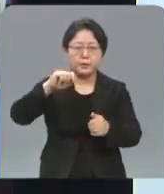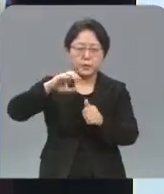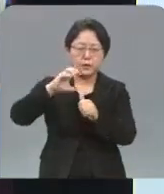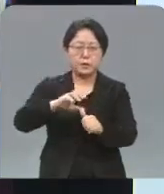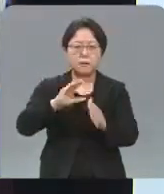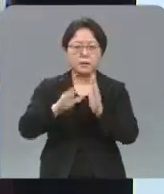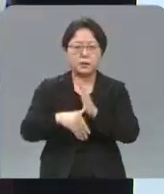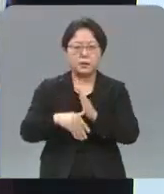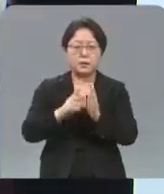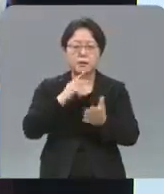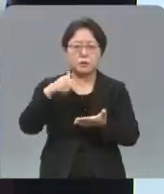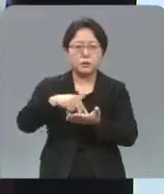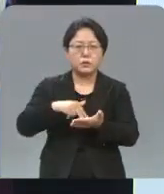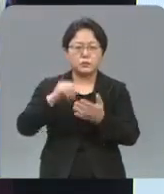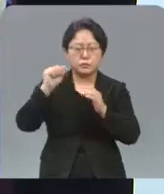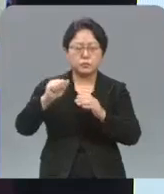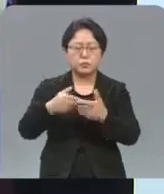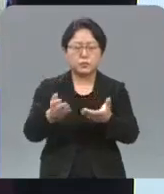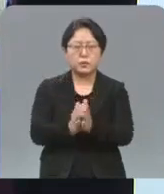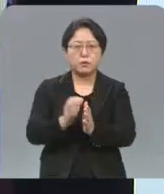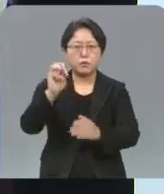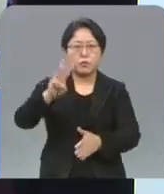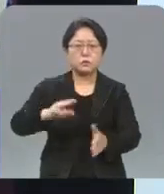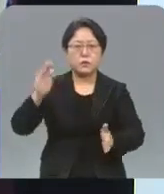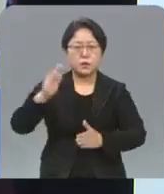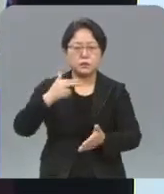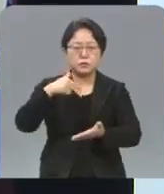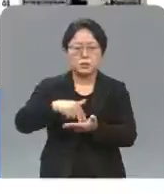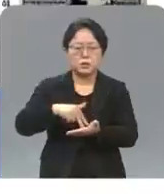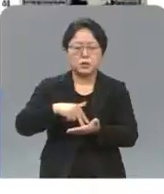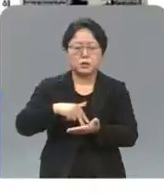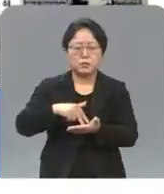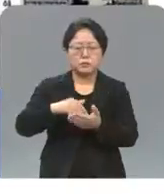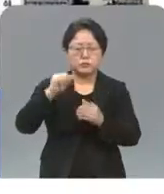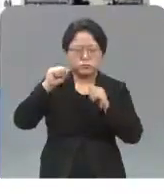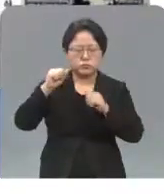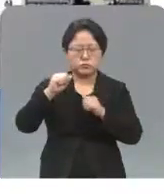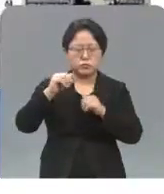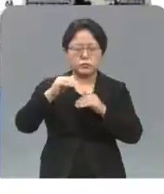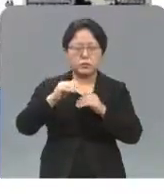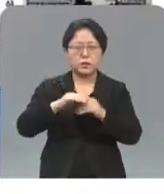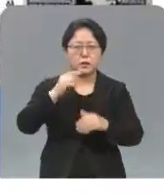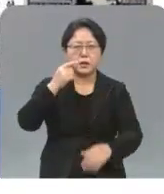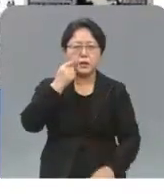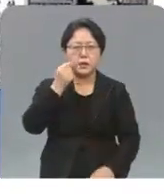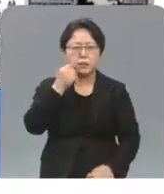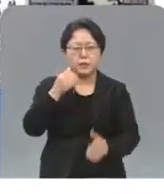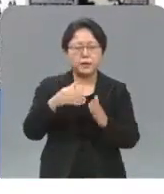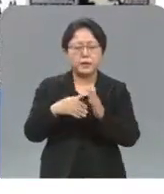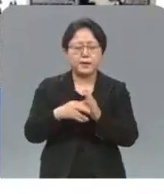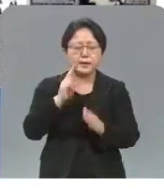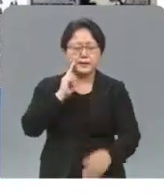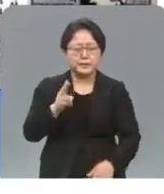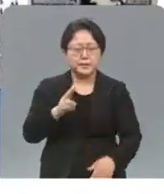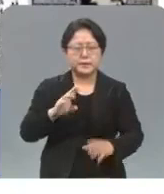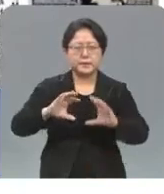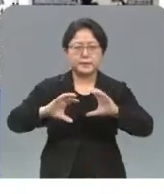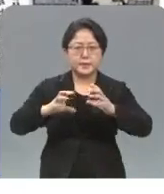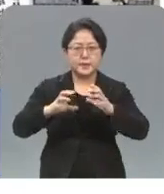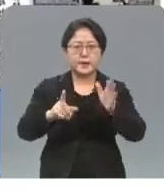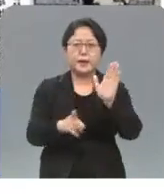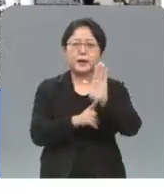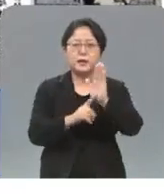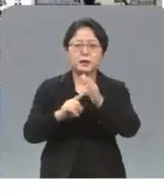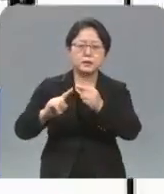일제강점기에 독립운동단체 등이 광주 학생 독립운동 진상 보고와 일제의 잔악함을 경문으로 세계에 선전한